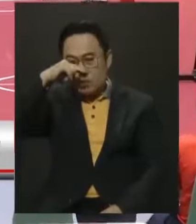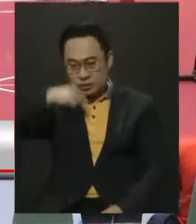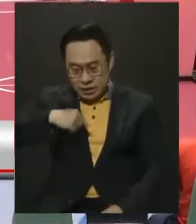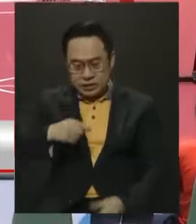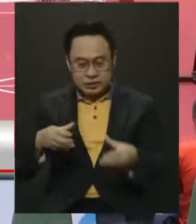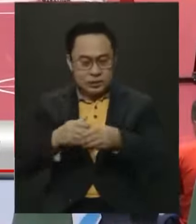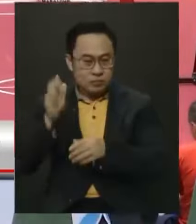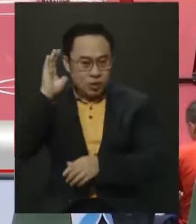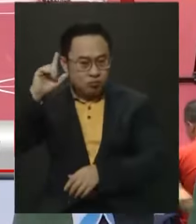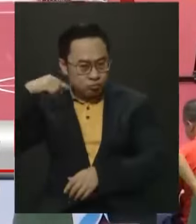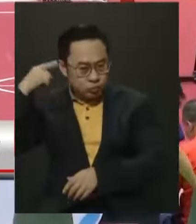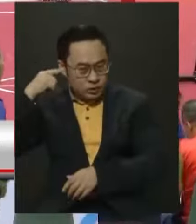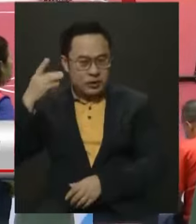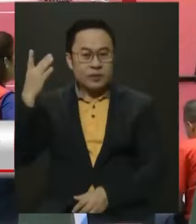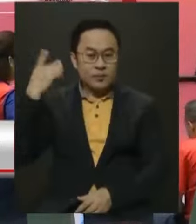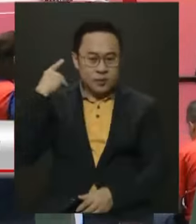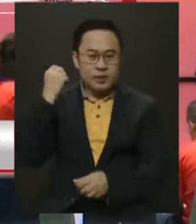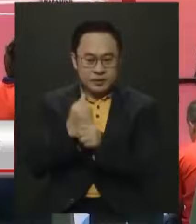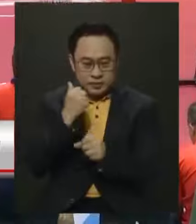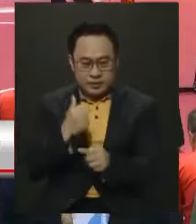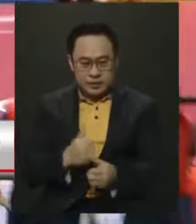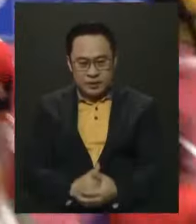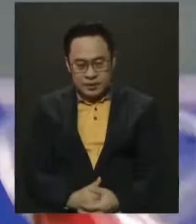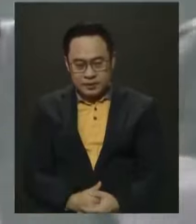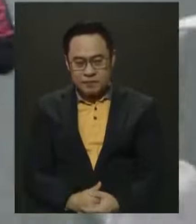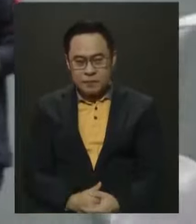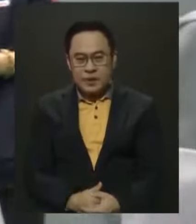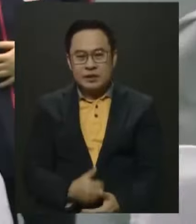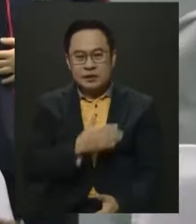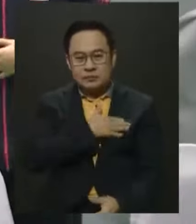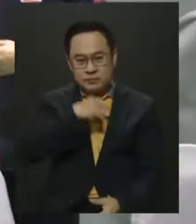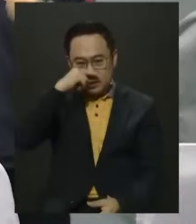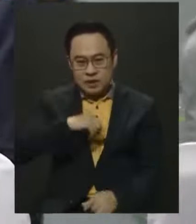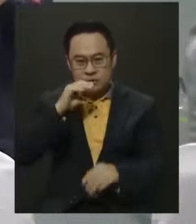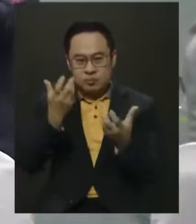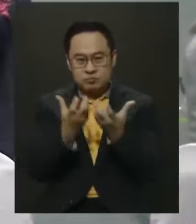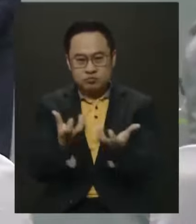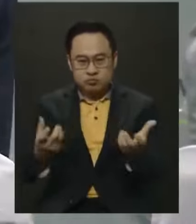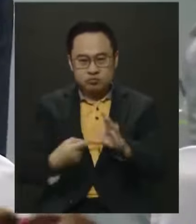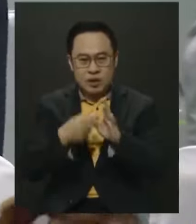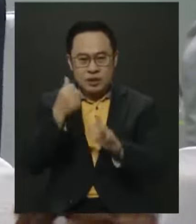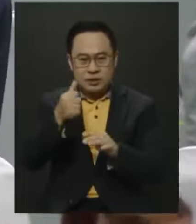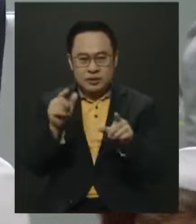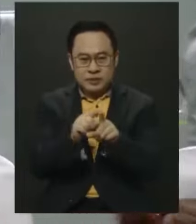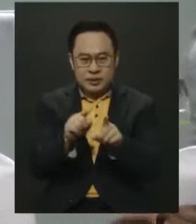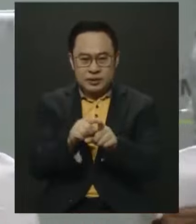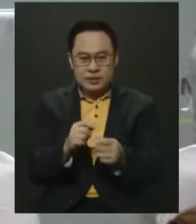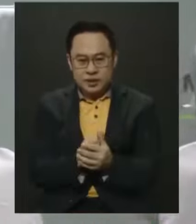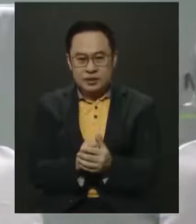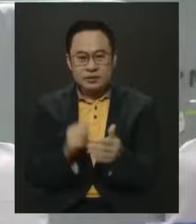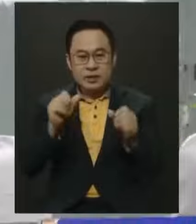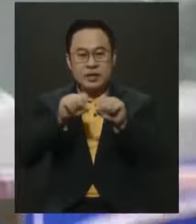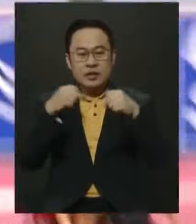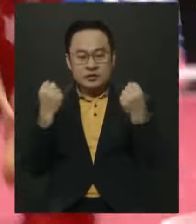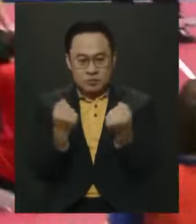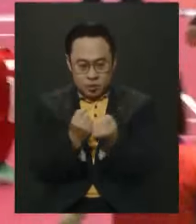ทีมหญิงของเมื่อวานนี้ครับ ในการแข่งขันตะกร้อนะคะทีมชาติไทยก็ยังถือว่าทำผลงานได้อย่างยอดเยี่ยมนะคะแล้วก็ทางสมาคม